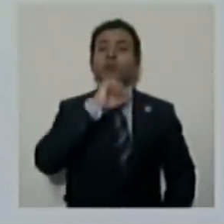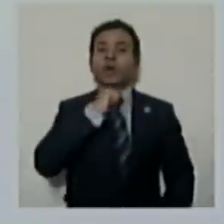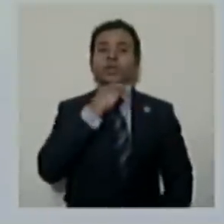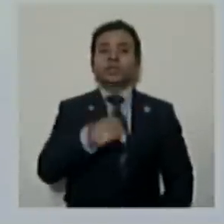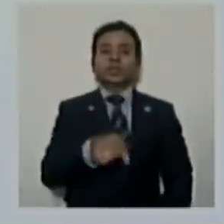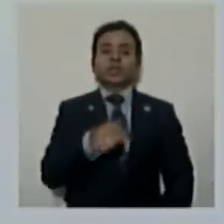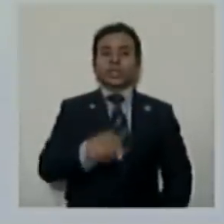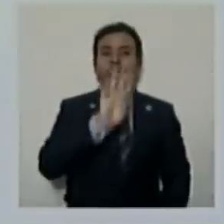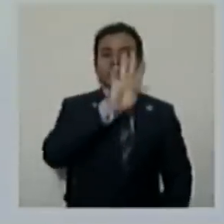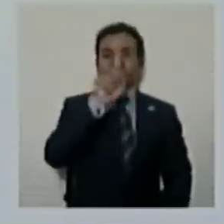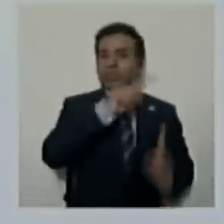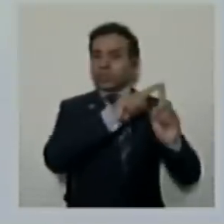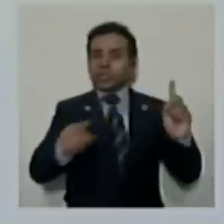বয়স